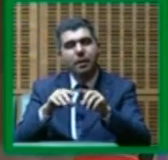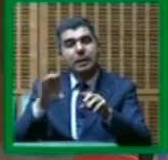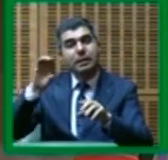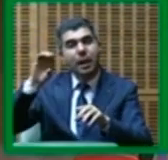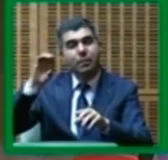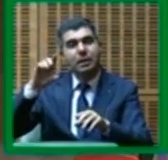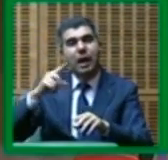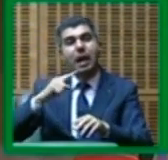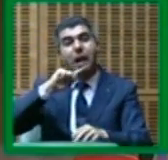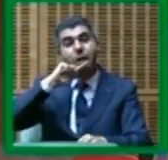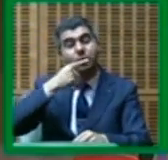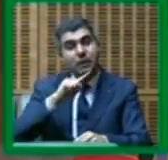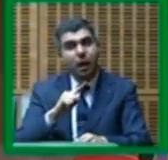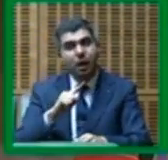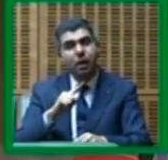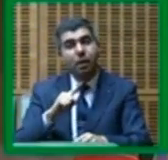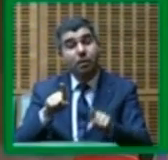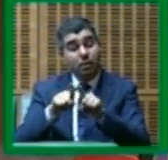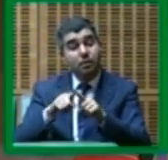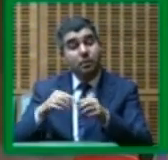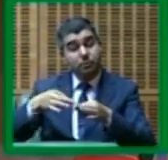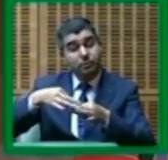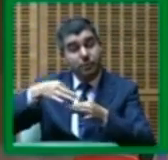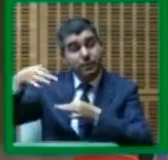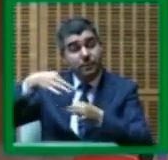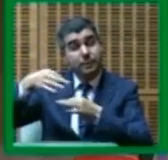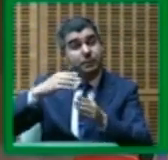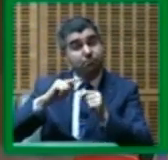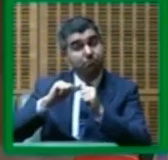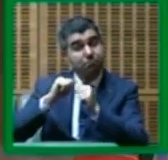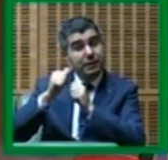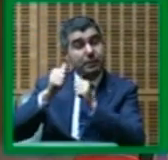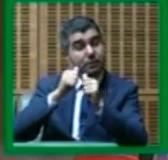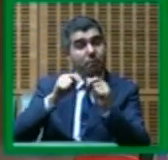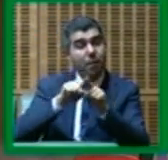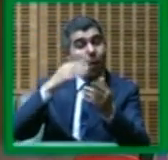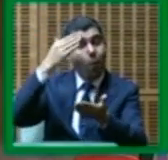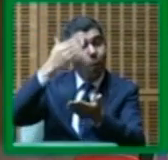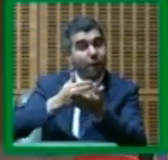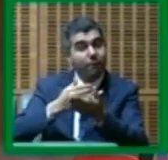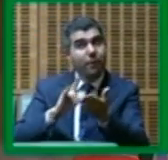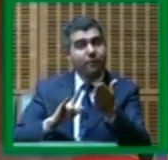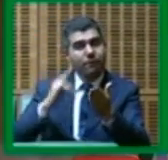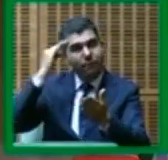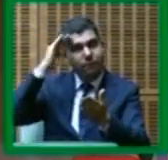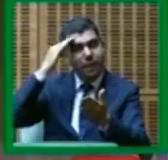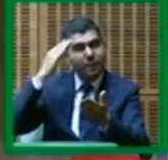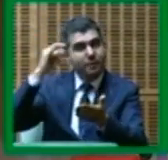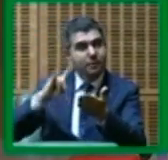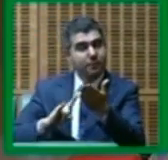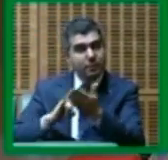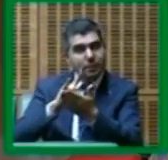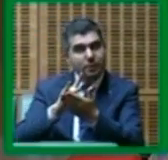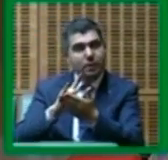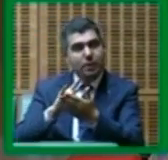البيضاء الرشيديه. الخط والتوقف عند فاس ما كانش وارد في البدايه، وبالتالي البيزنس بلان